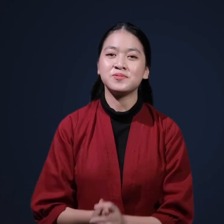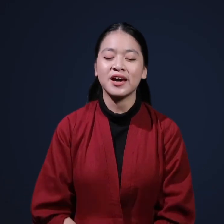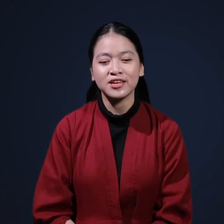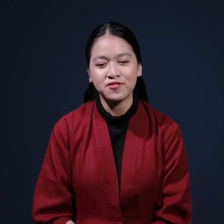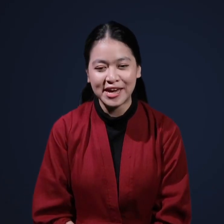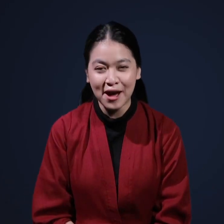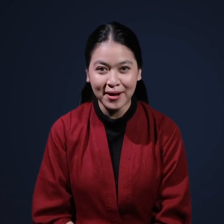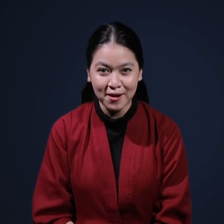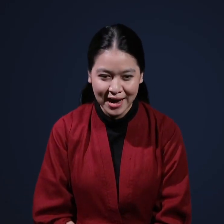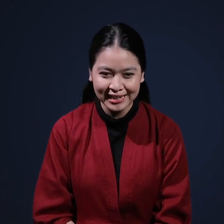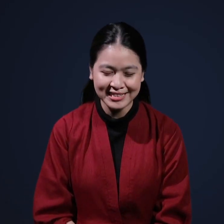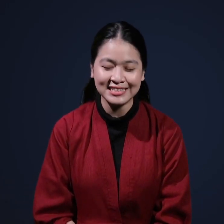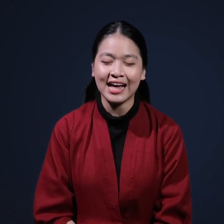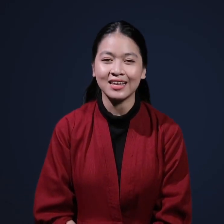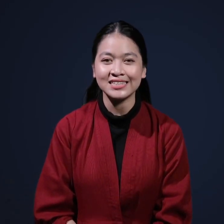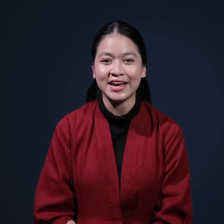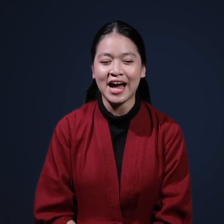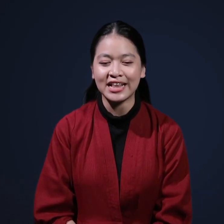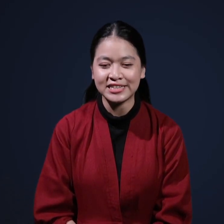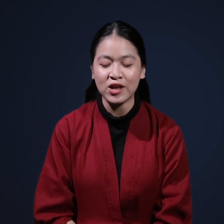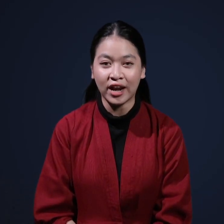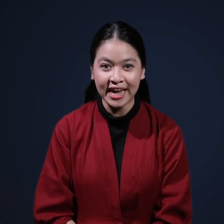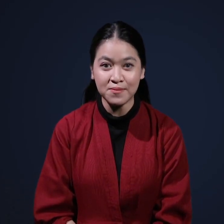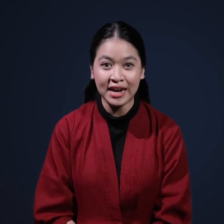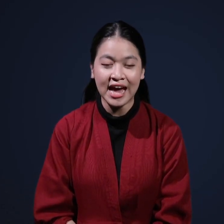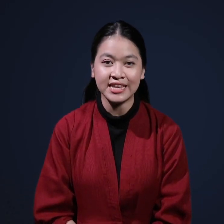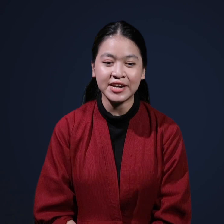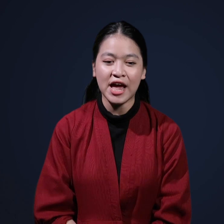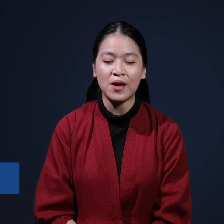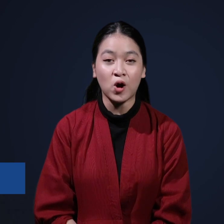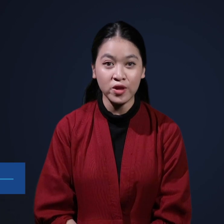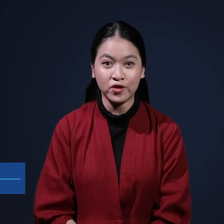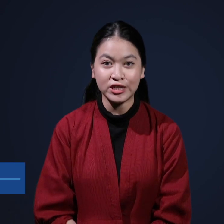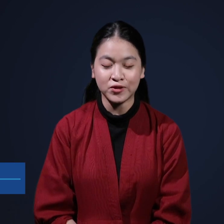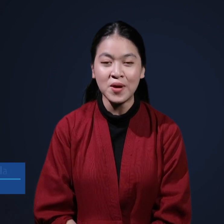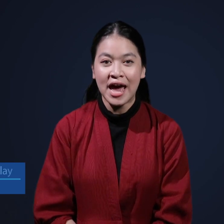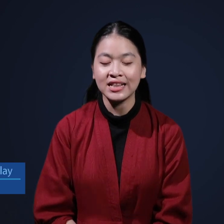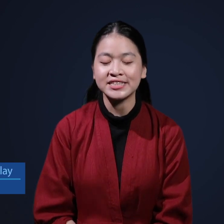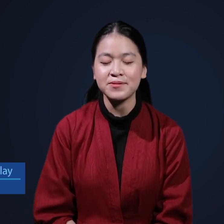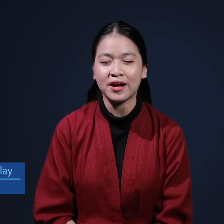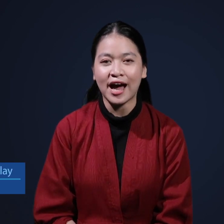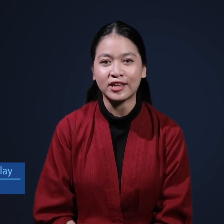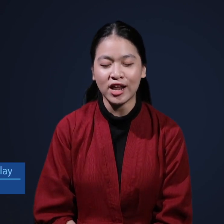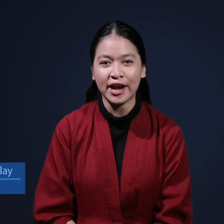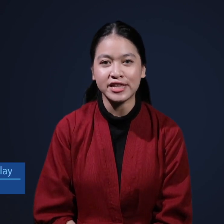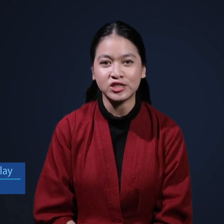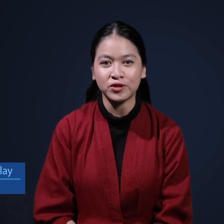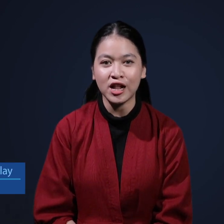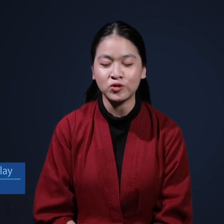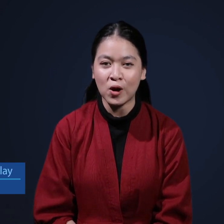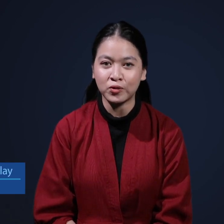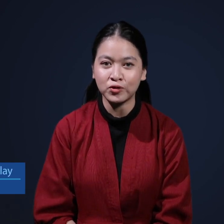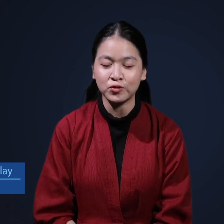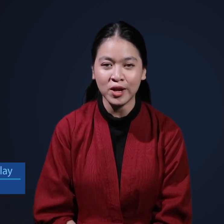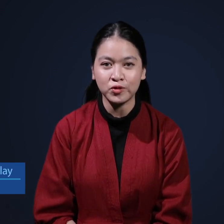Halo Sobat JPR TV, apa kabar? Senang sekali saya Anissa Daulay kembali hadir dalam Kominfo Newsroom edisi Pekan Olahraga